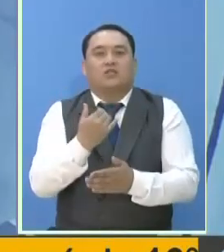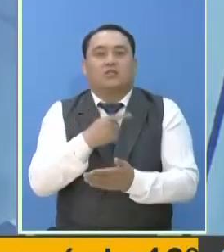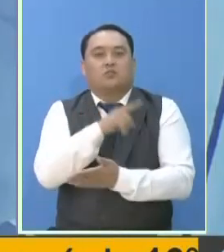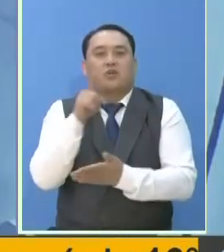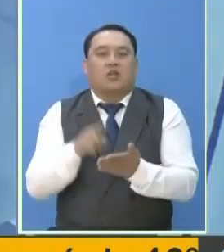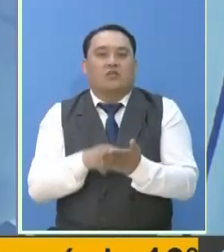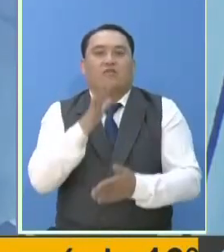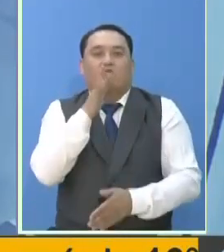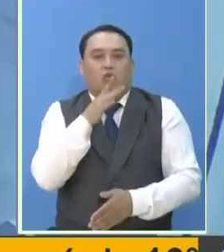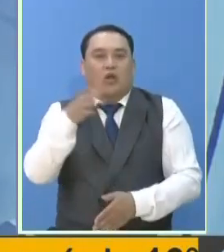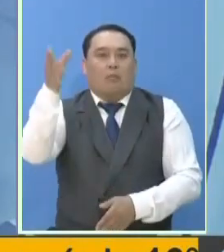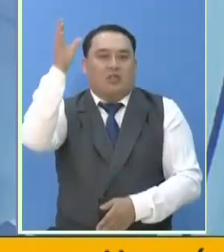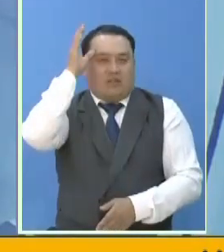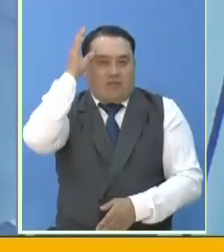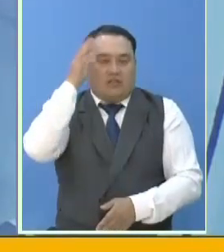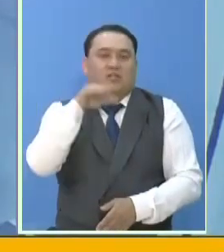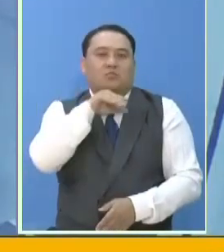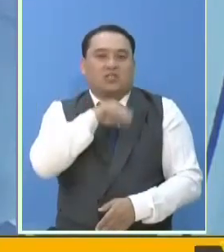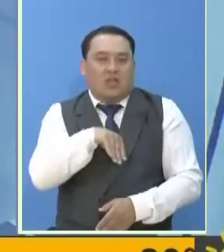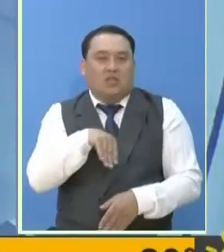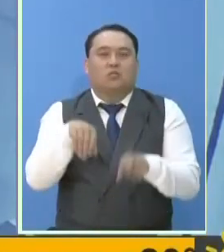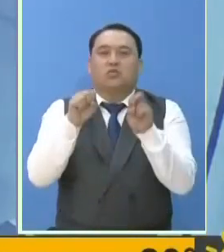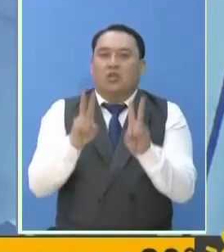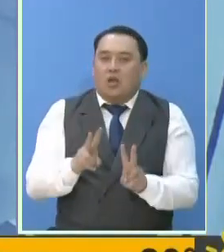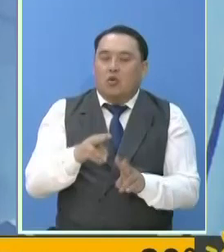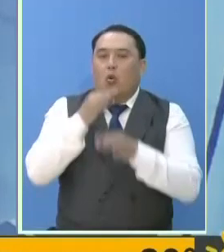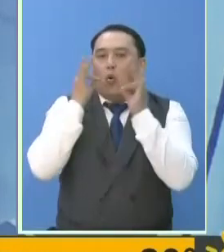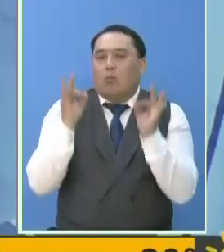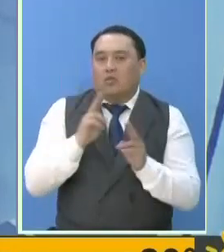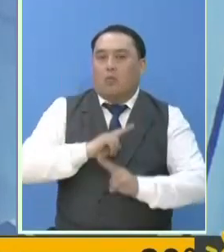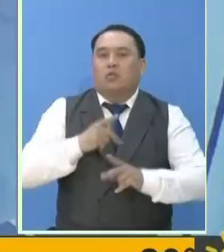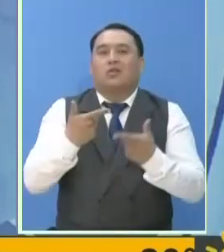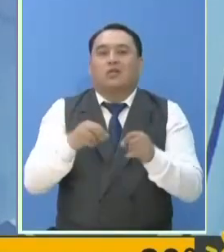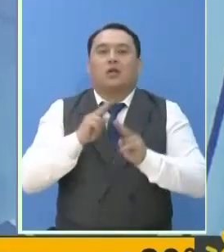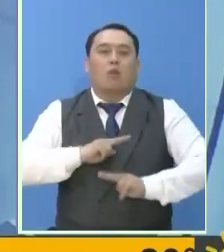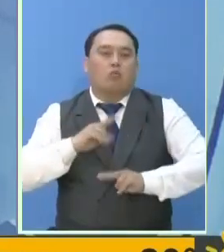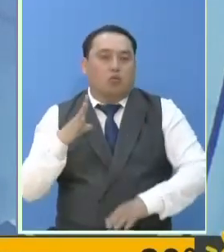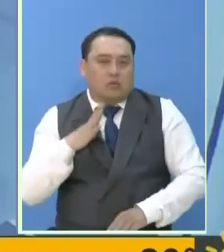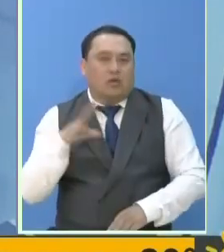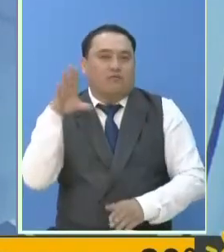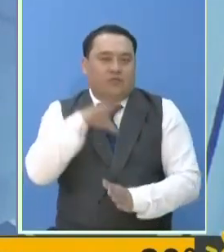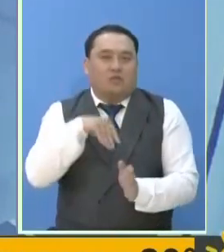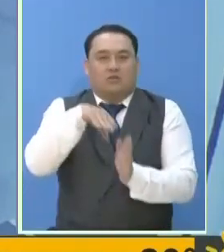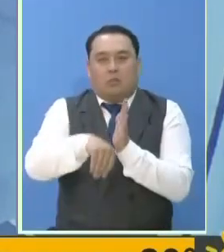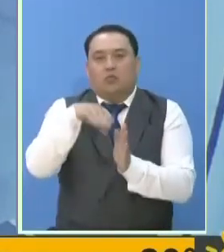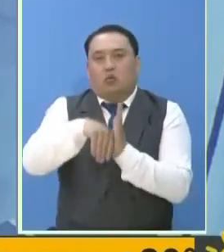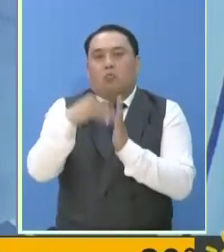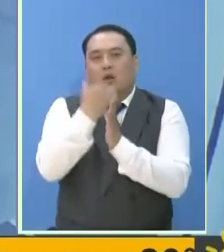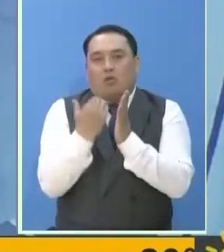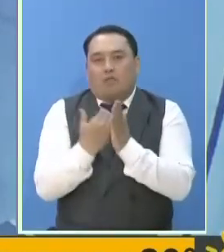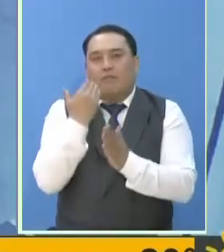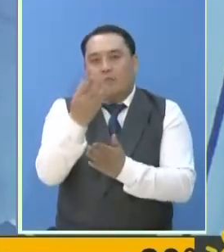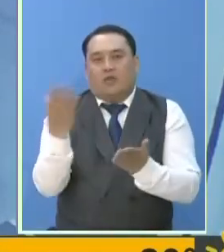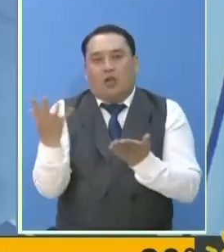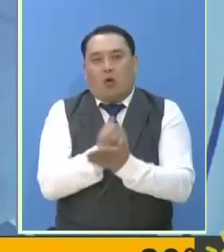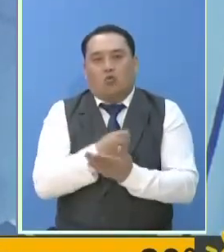ваш возраст, ваше образование, квалификацию, специальность, опыт работы, где вы работали. Вы все это забиваете, программа сама вам